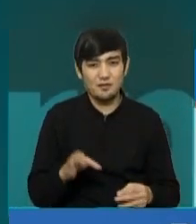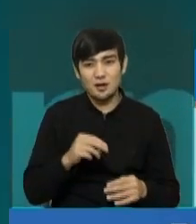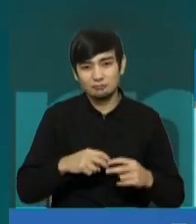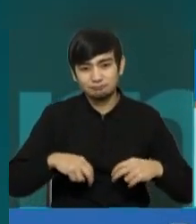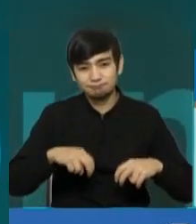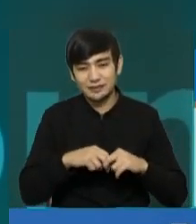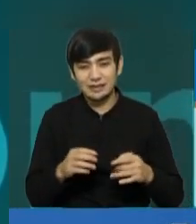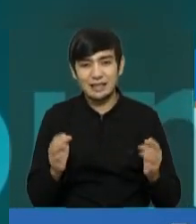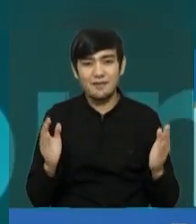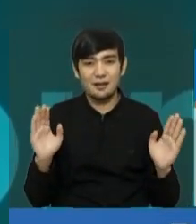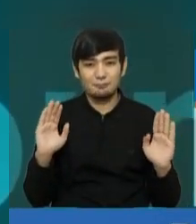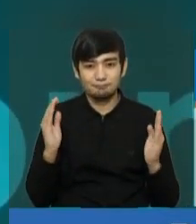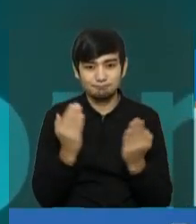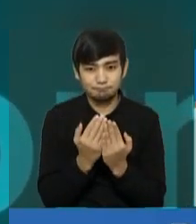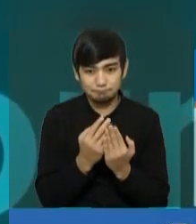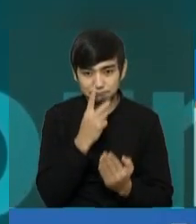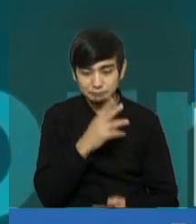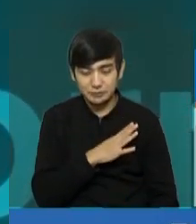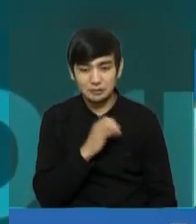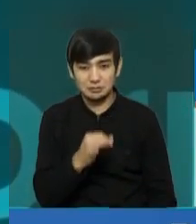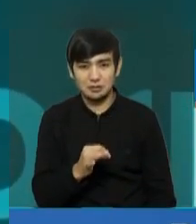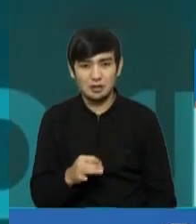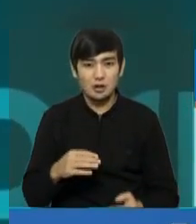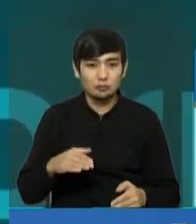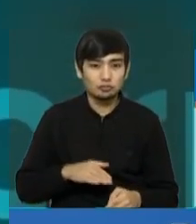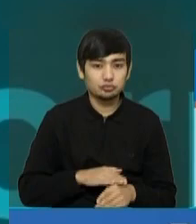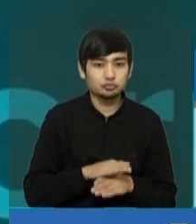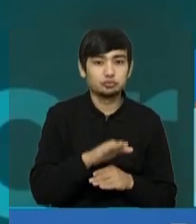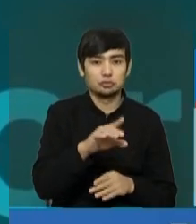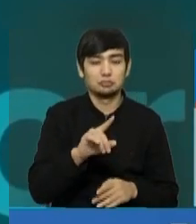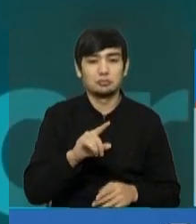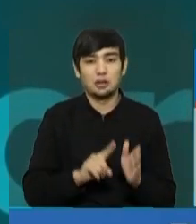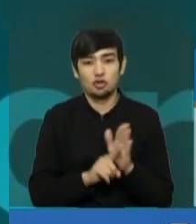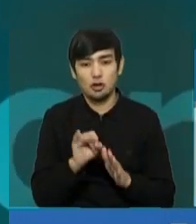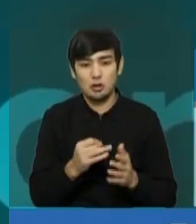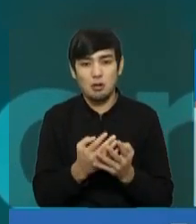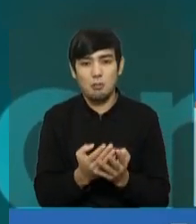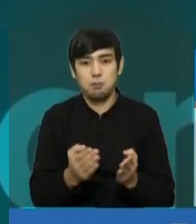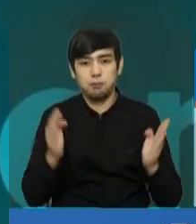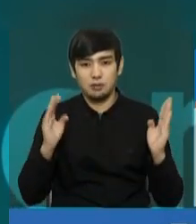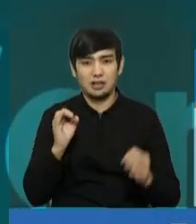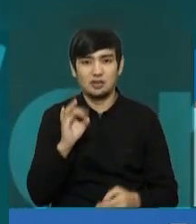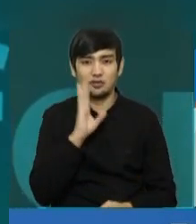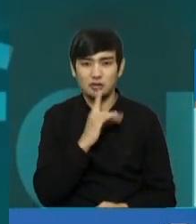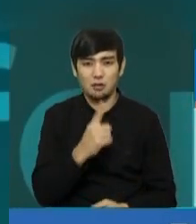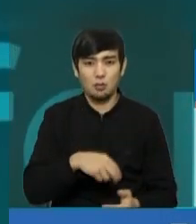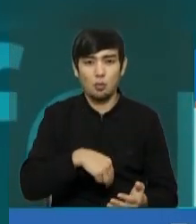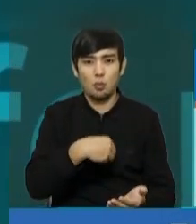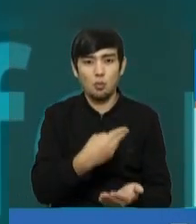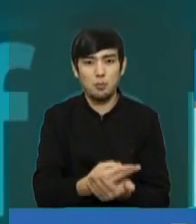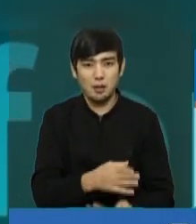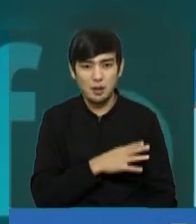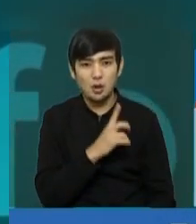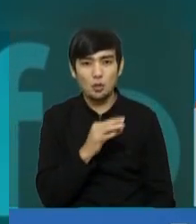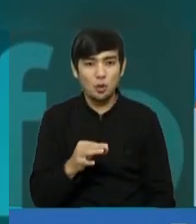есіктері жабылып жатқанын көруге болады. Қоғамдық көлік жүре бастаған кезде оның есігі қайта ашылып кетіп, бір әйел шалқасынан құлап түскен. Алайда